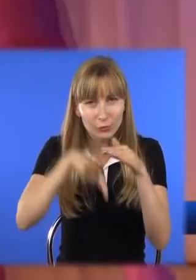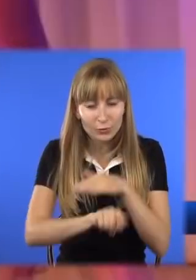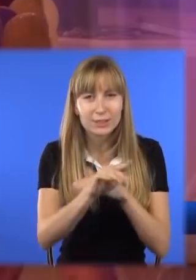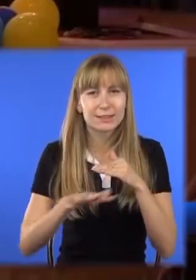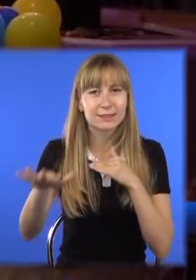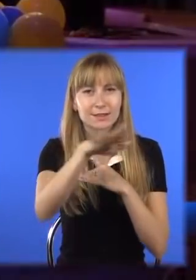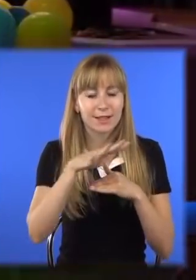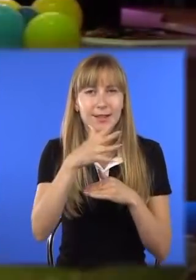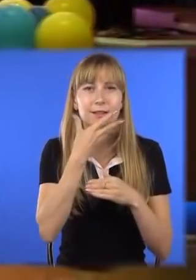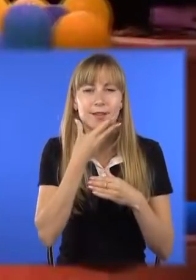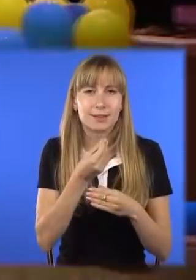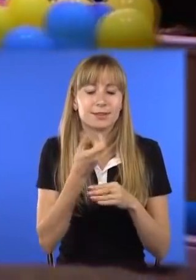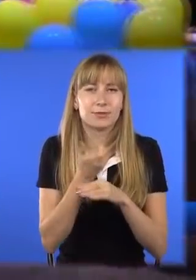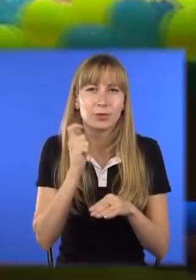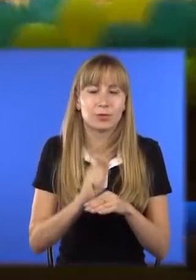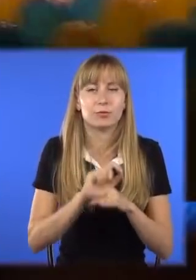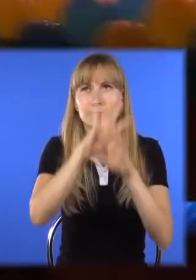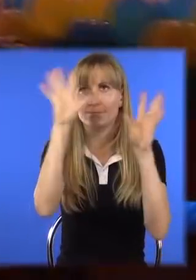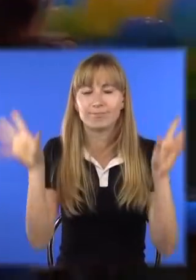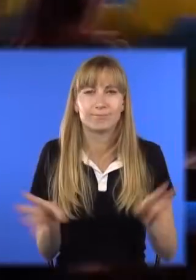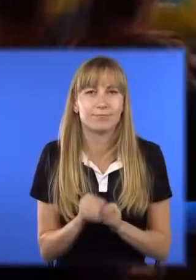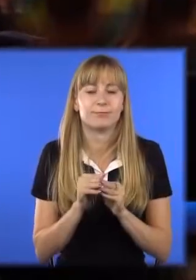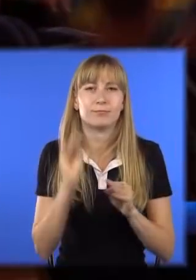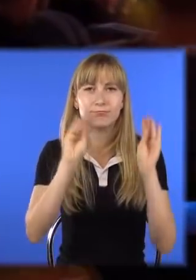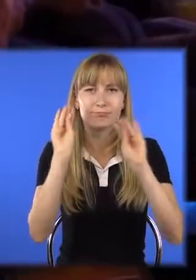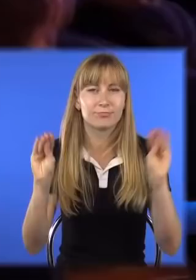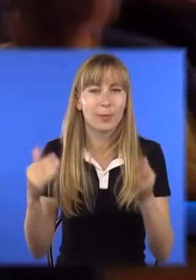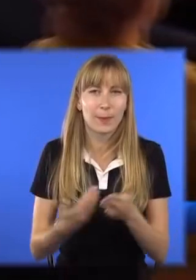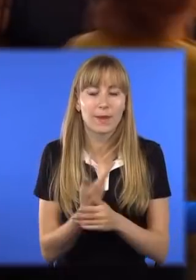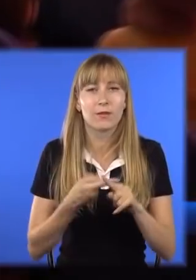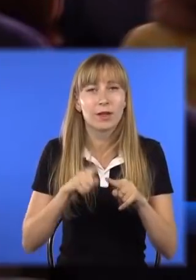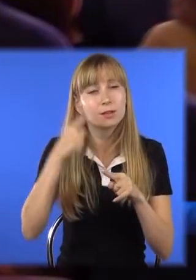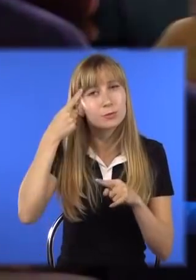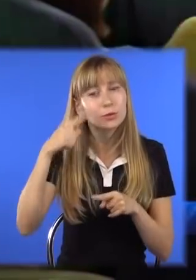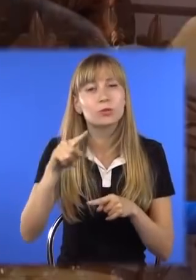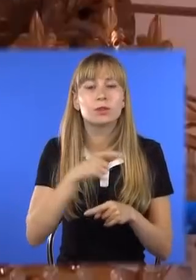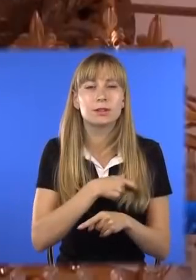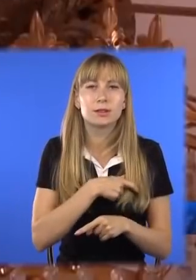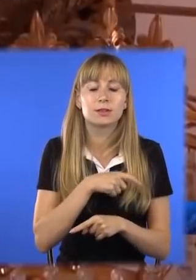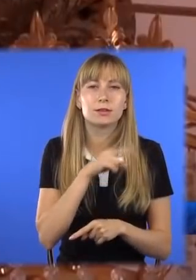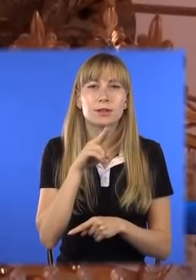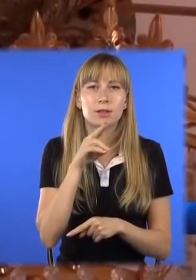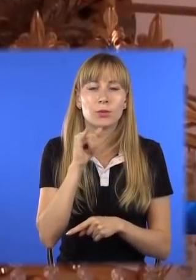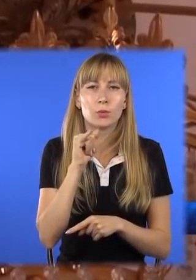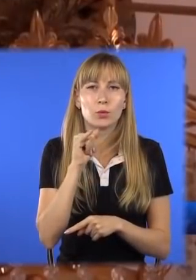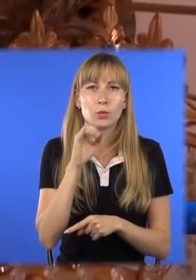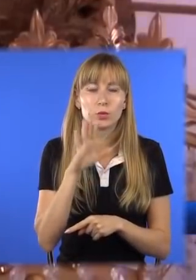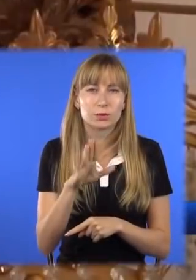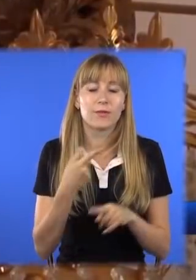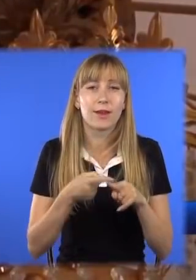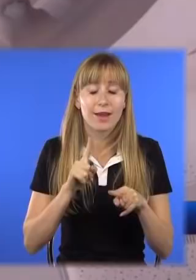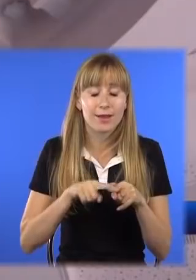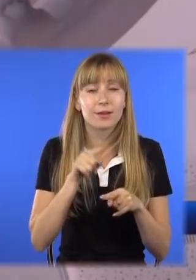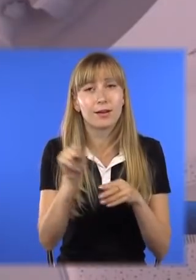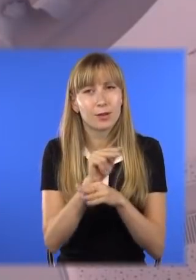масштабної реконструкції став криворізький нардеп Костянтин Усов. У мерії ремонтом Карачунів задоволені. Це був міський проект, а кілька